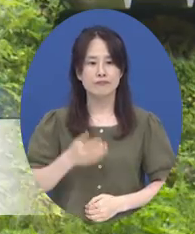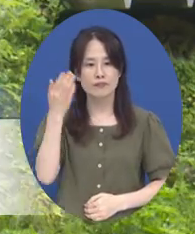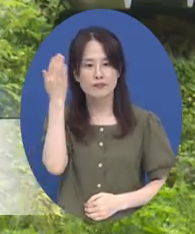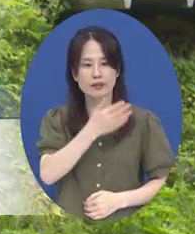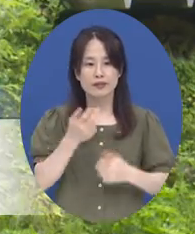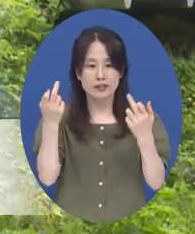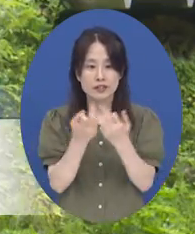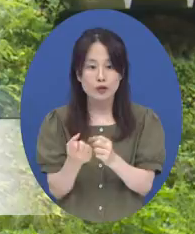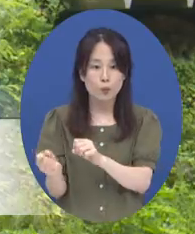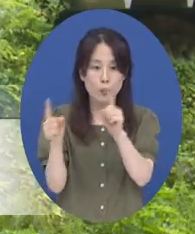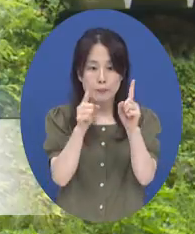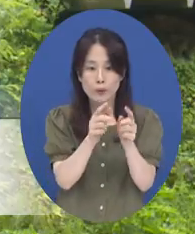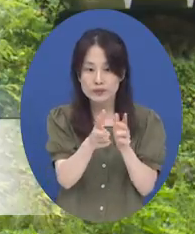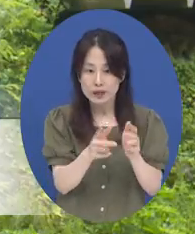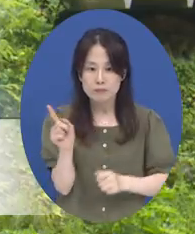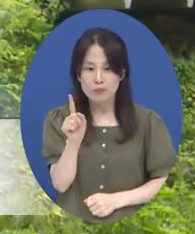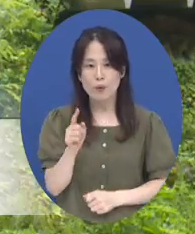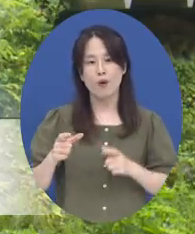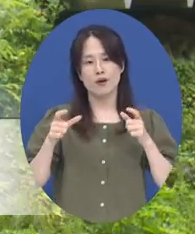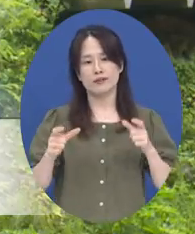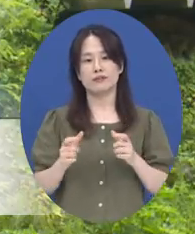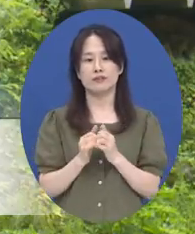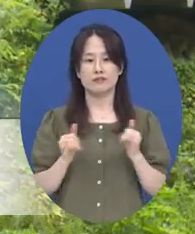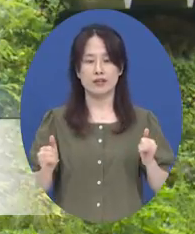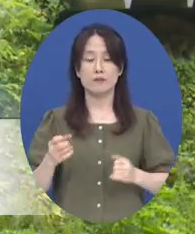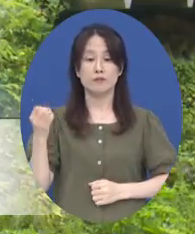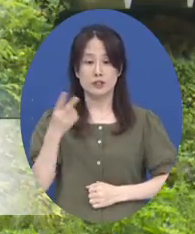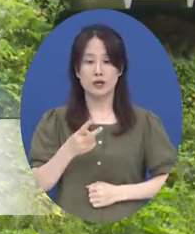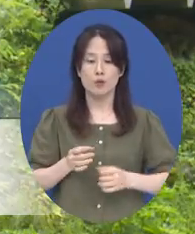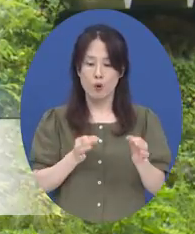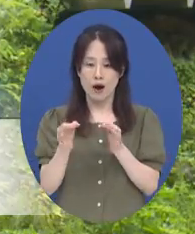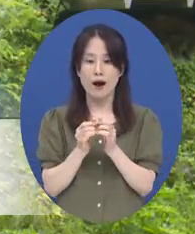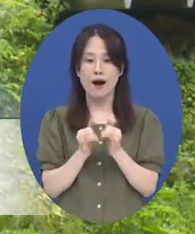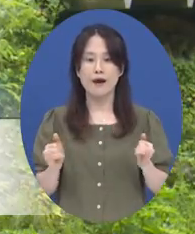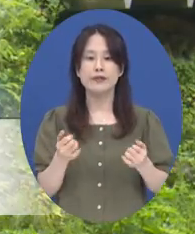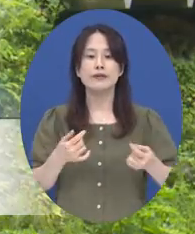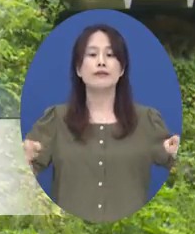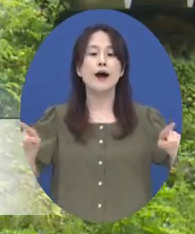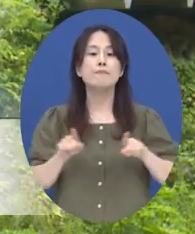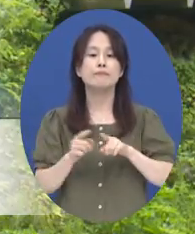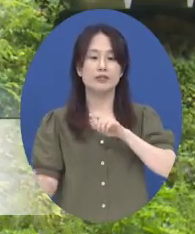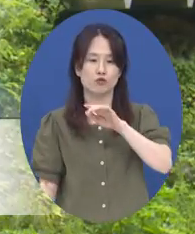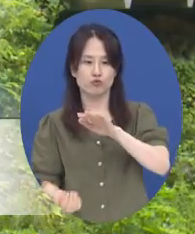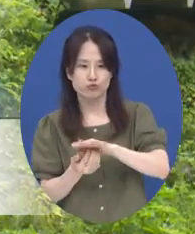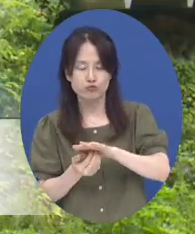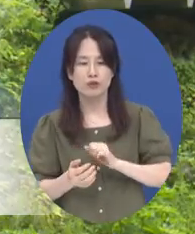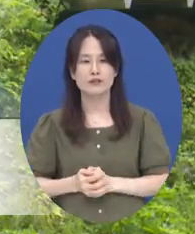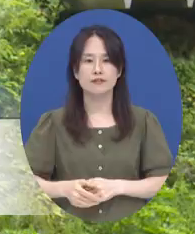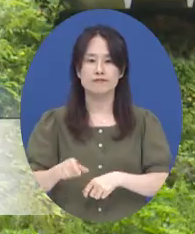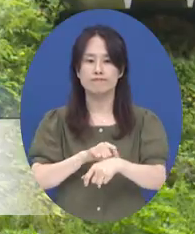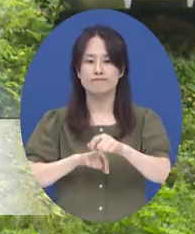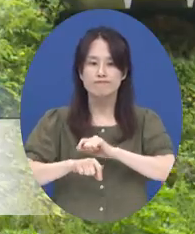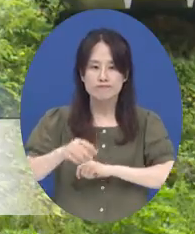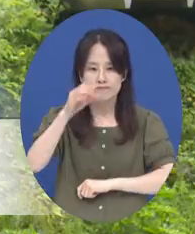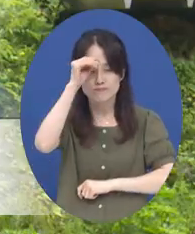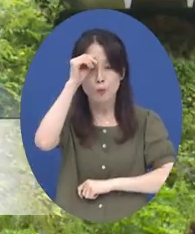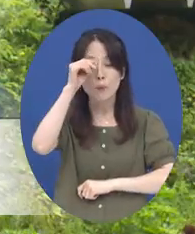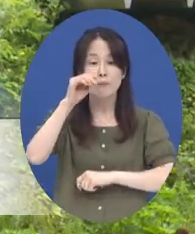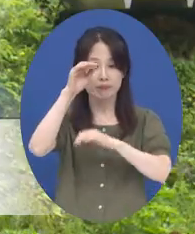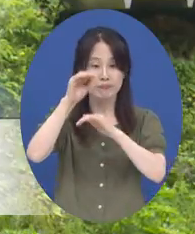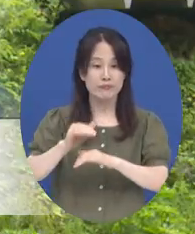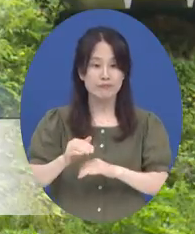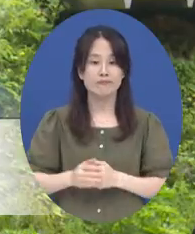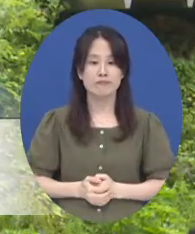청정계곡 복원 사업은 아까도 말씀드렸지만 지역 주민과 우리 상인들이 이루어낸 자발적인